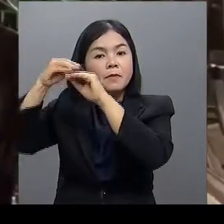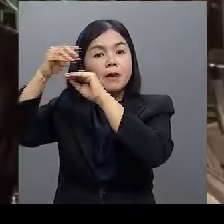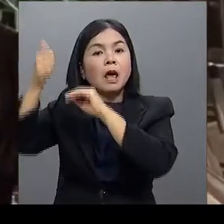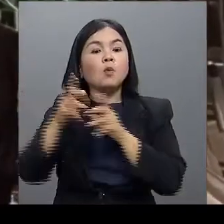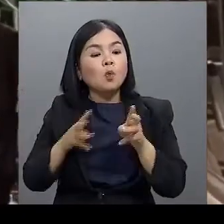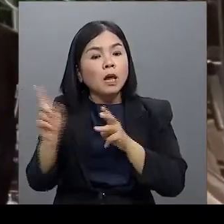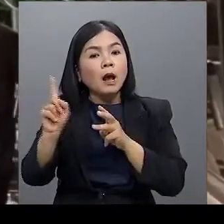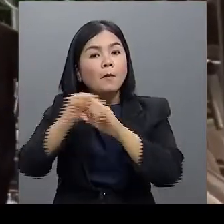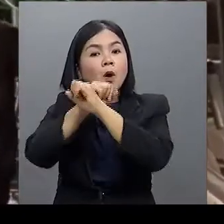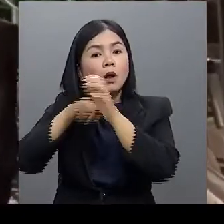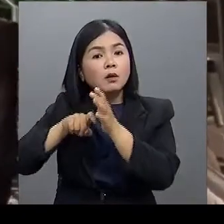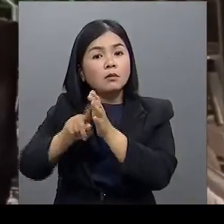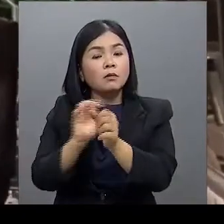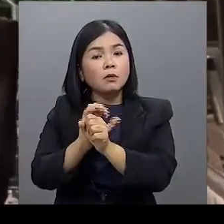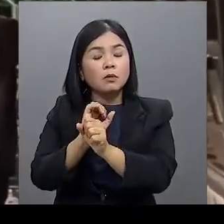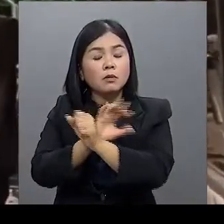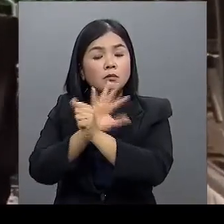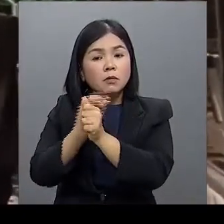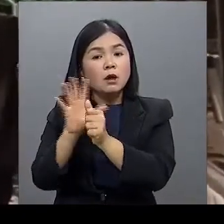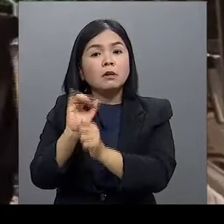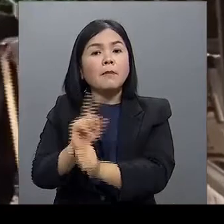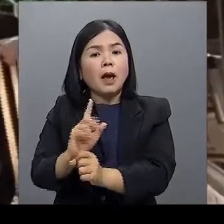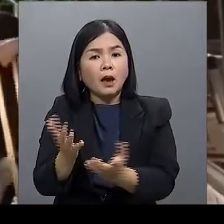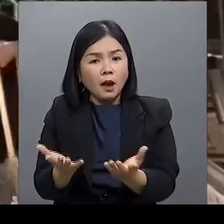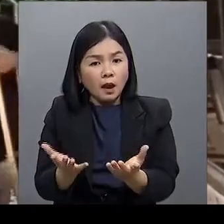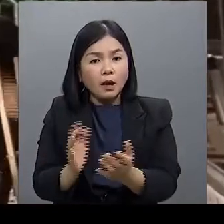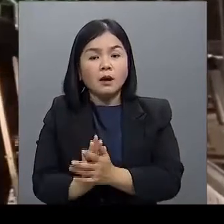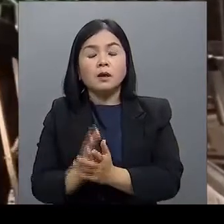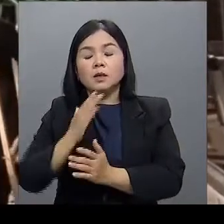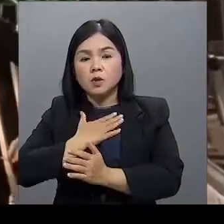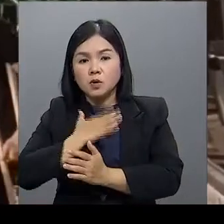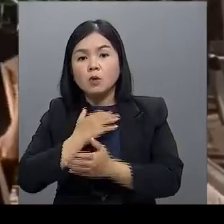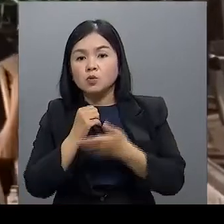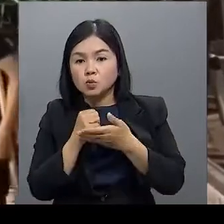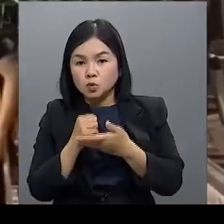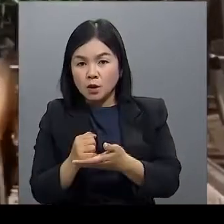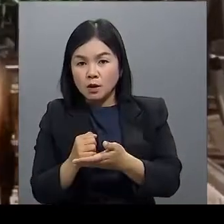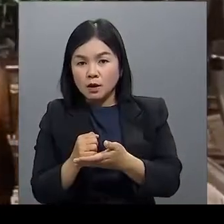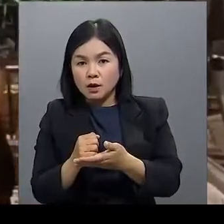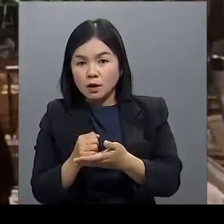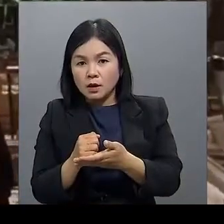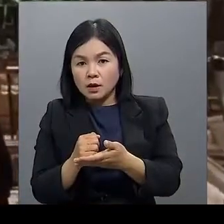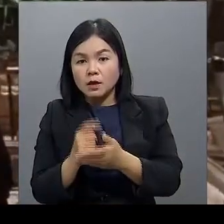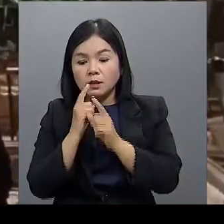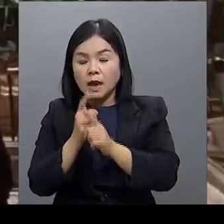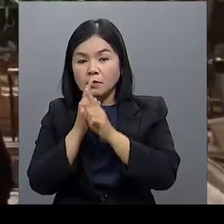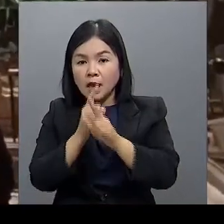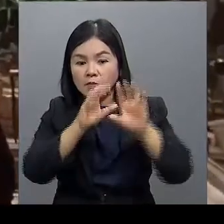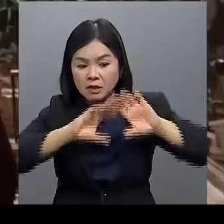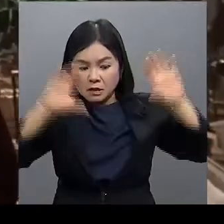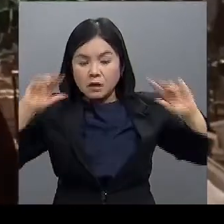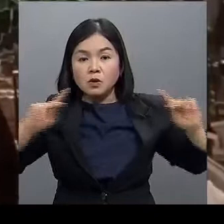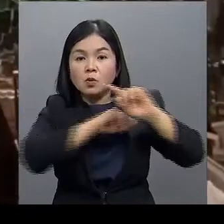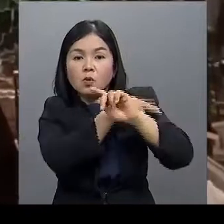าง ก็ต้อง สำหรับร้าน ช่วยหนึ่งก็ต้องตามมาตรการที่เขาปกครองเร่